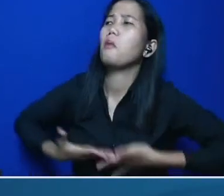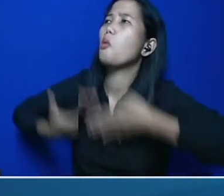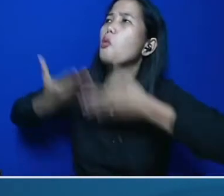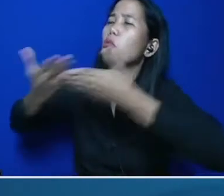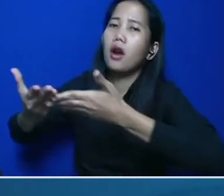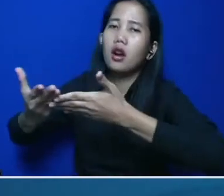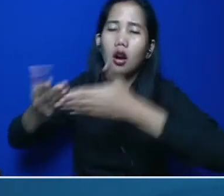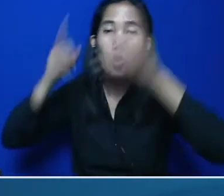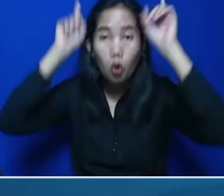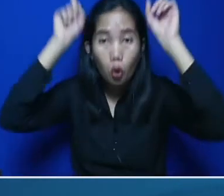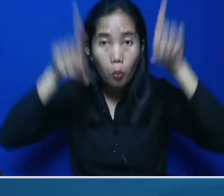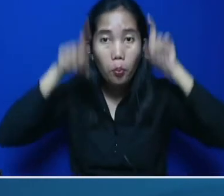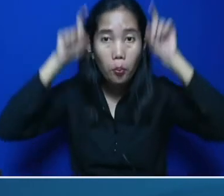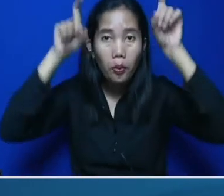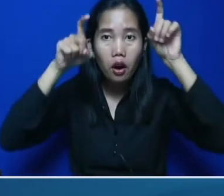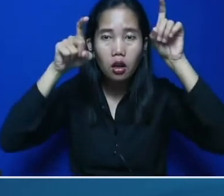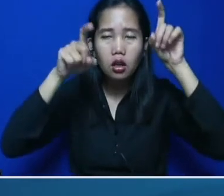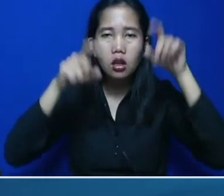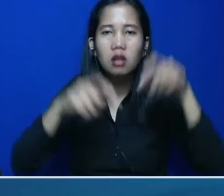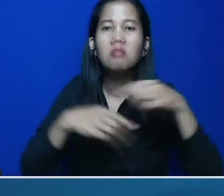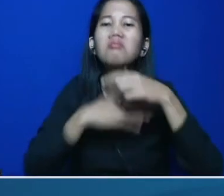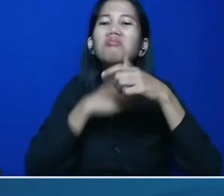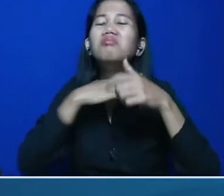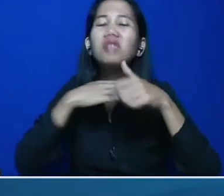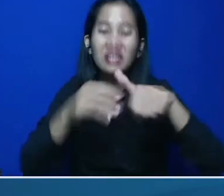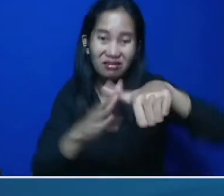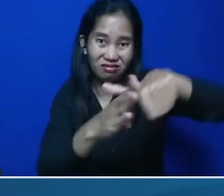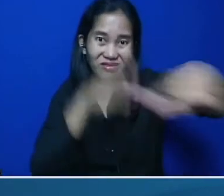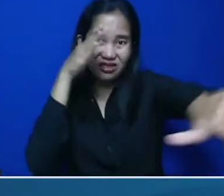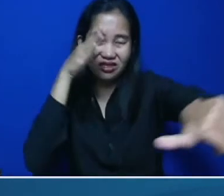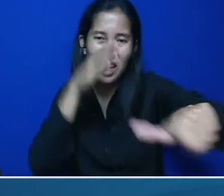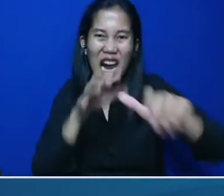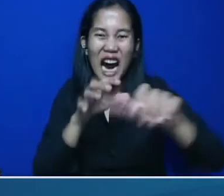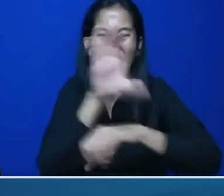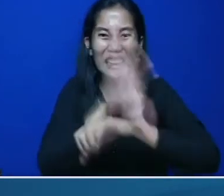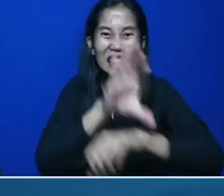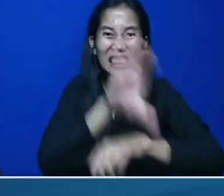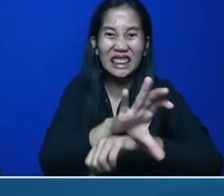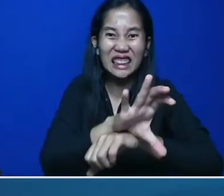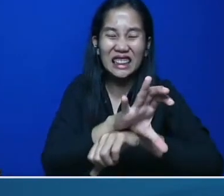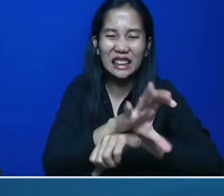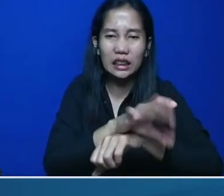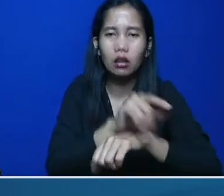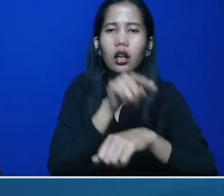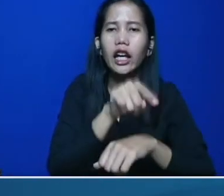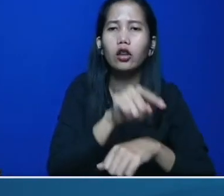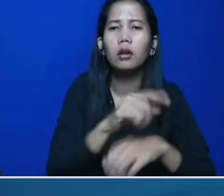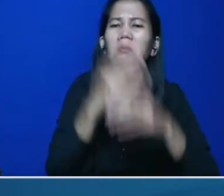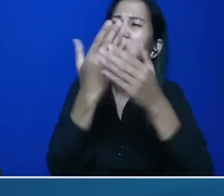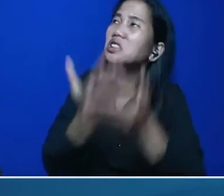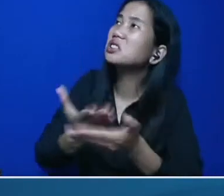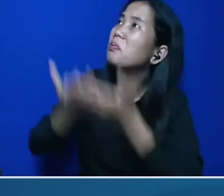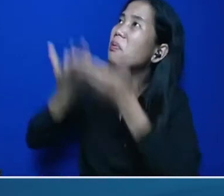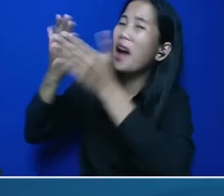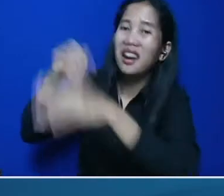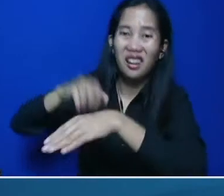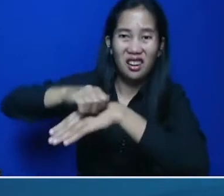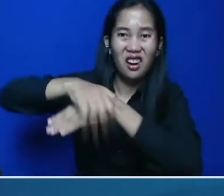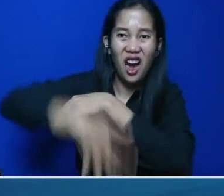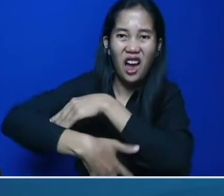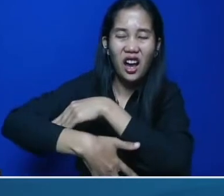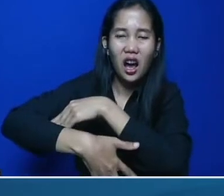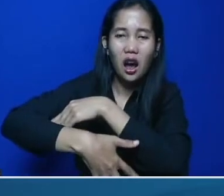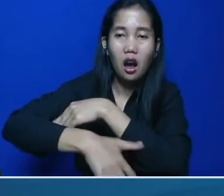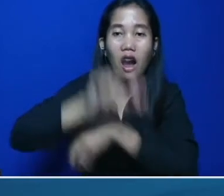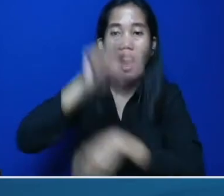mempersembahkan darah babi orang yang mempersembahkan kemenyan namun memuja berhala juga karena